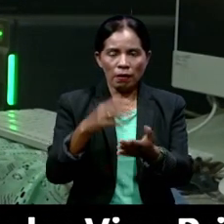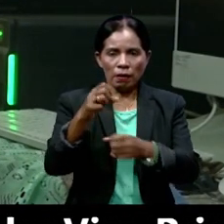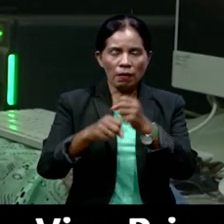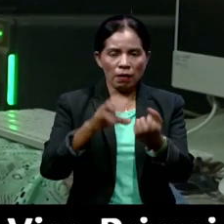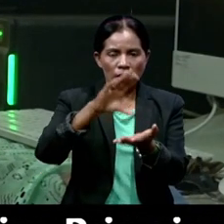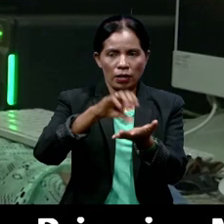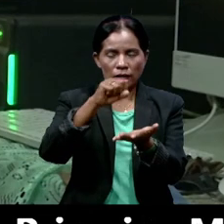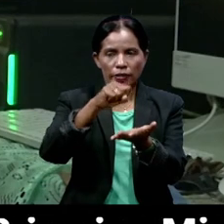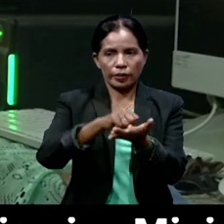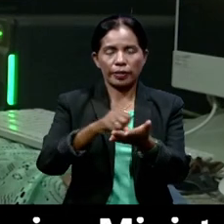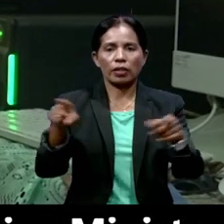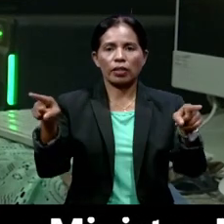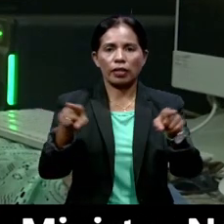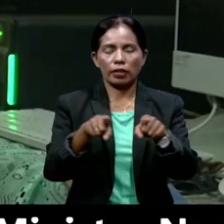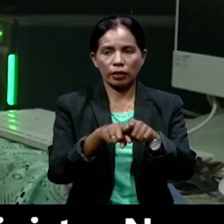sosiasnian hanesan